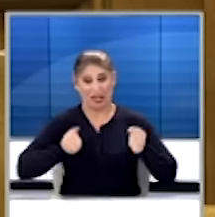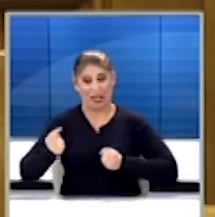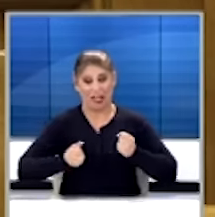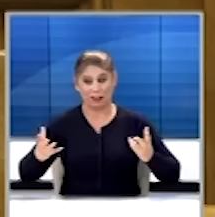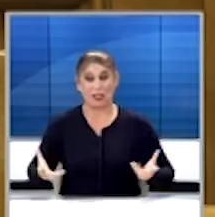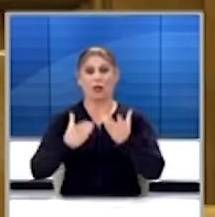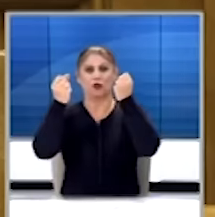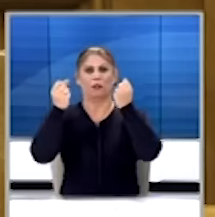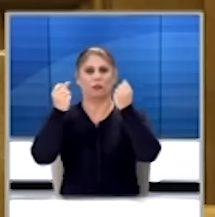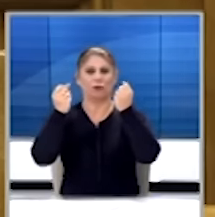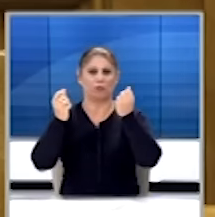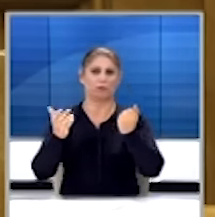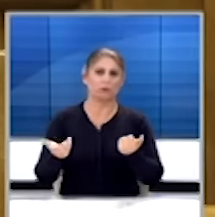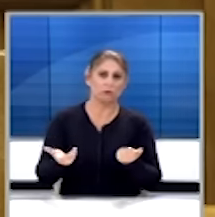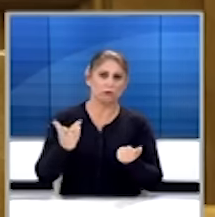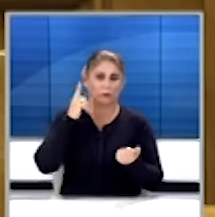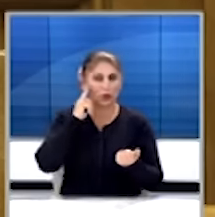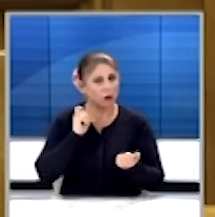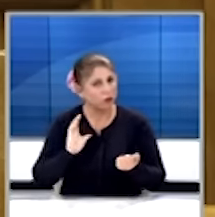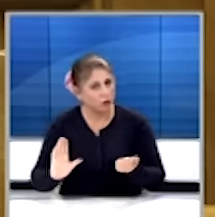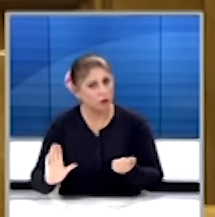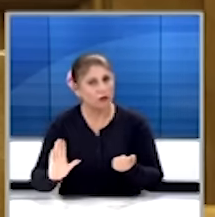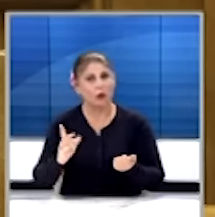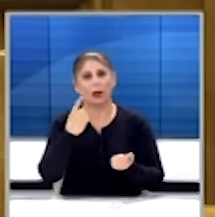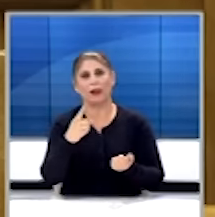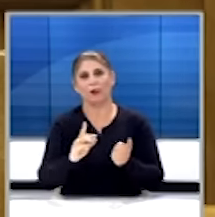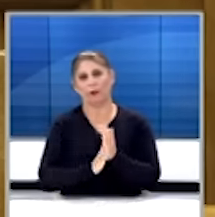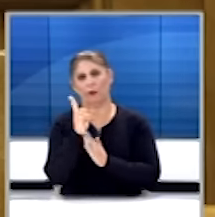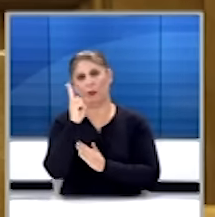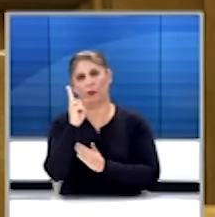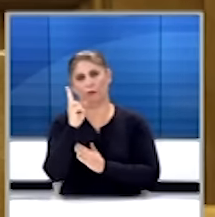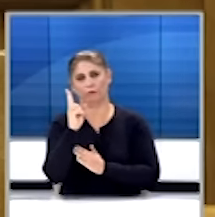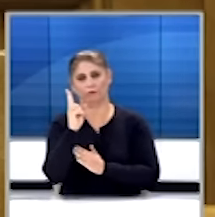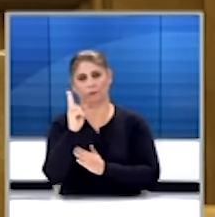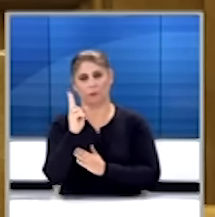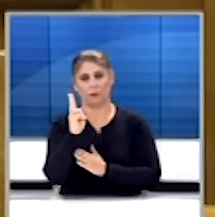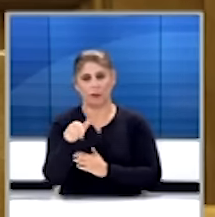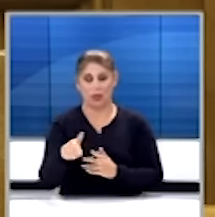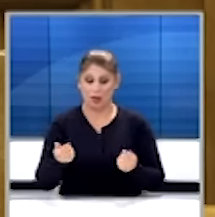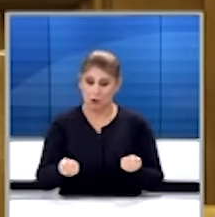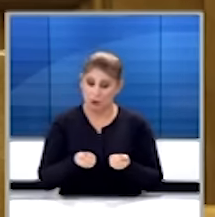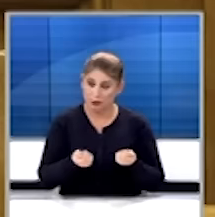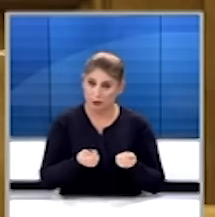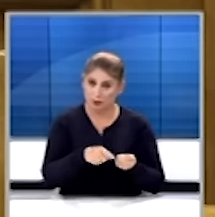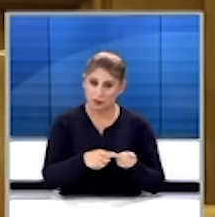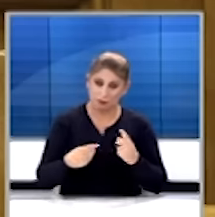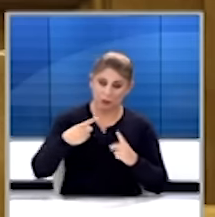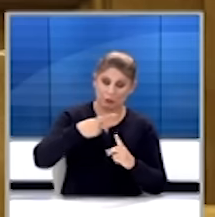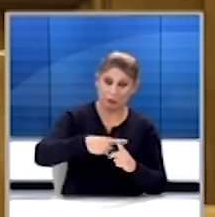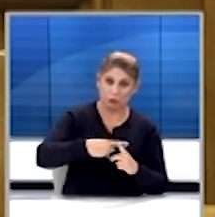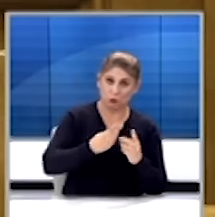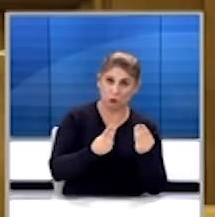σωθείτε με το γνωστό μας 112, που από χρήσιμο